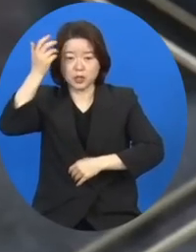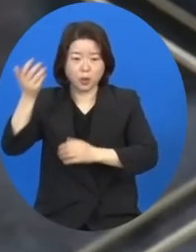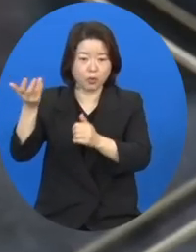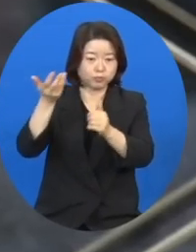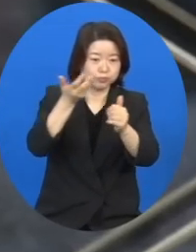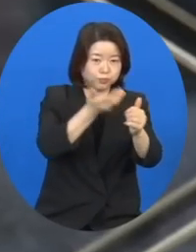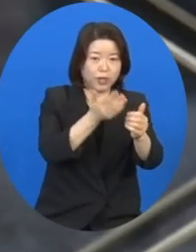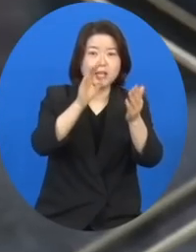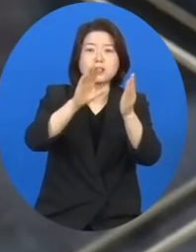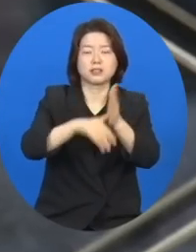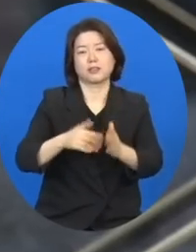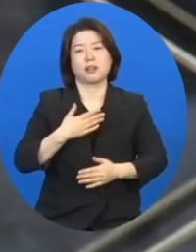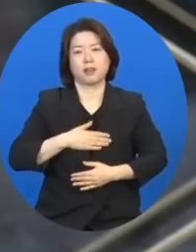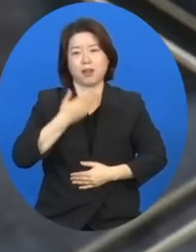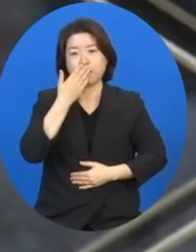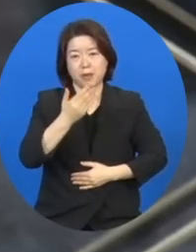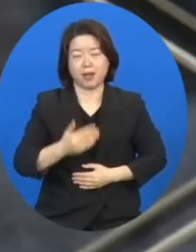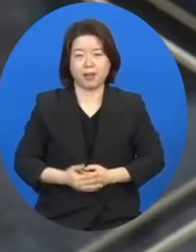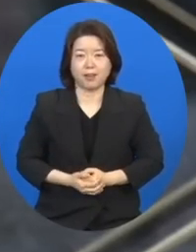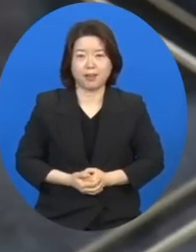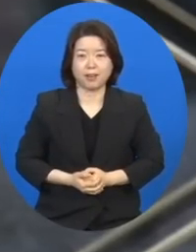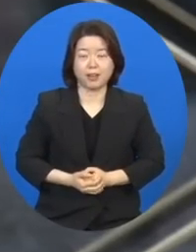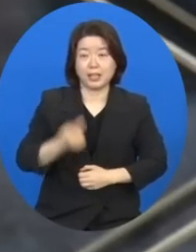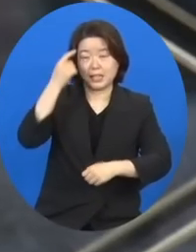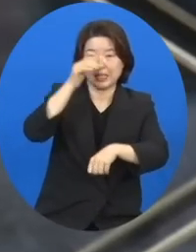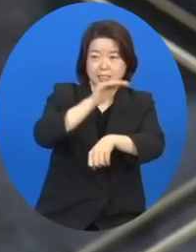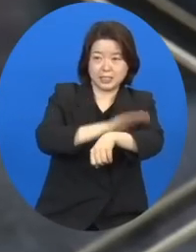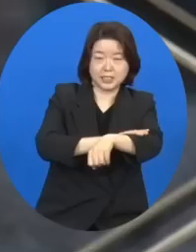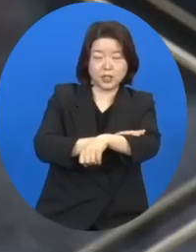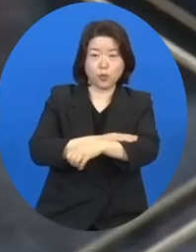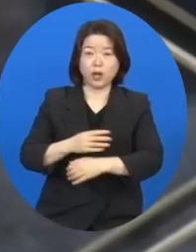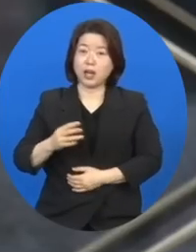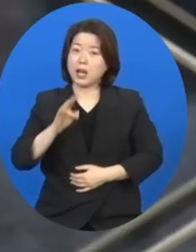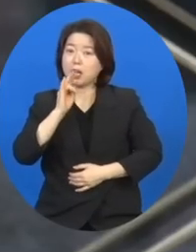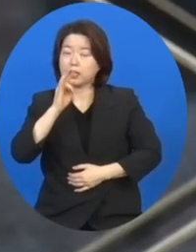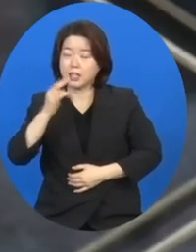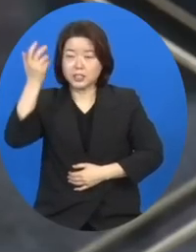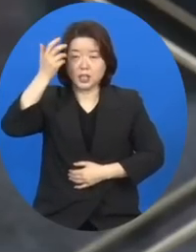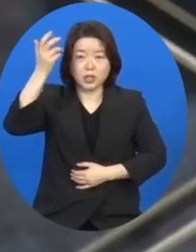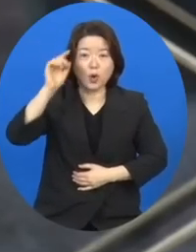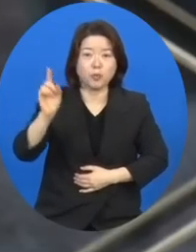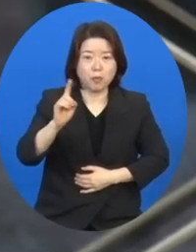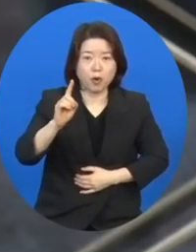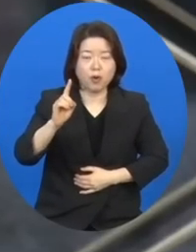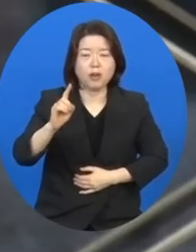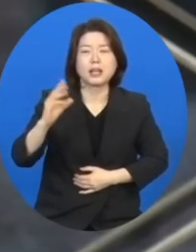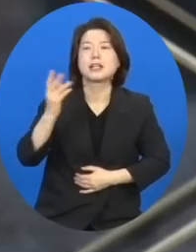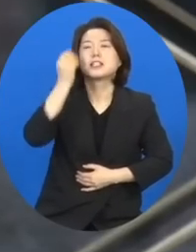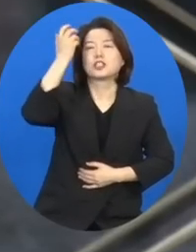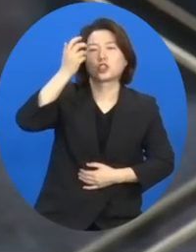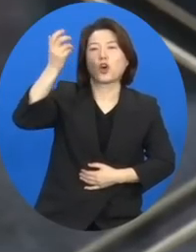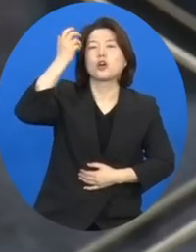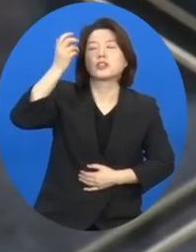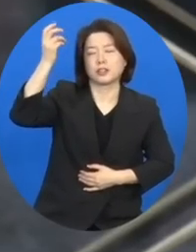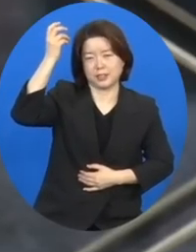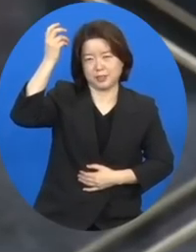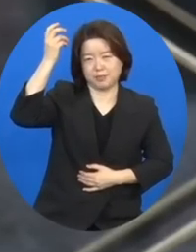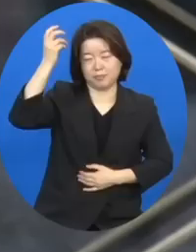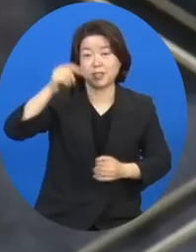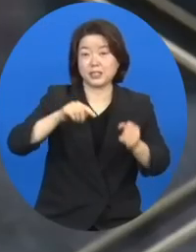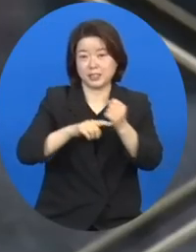가능합니다. 이 지혜와 계시의 영은 바로 성령님이에요. 그래서 영어를 읽어보시면 The Spirit이 바로 S가 대문자로 되어